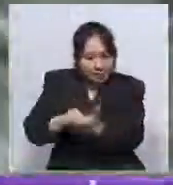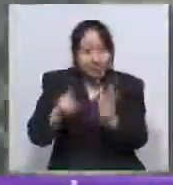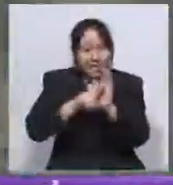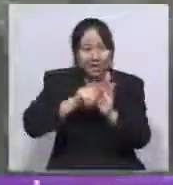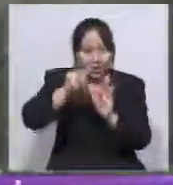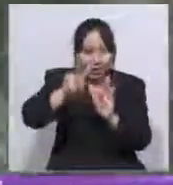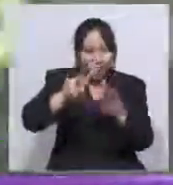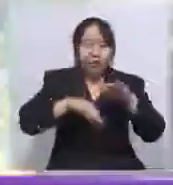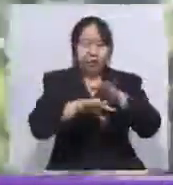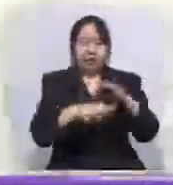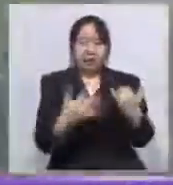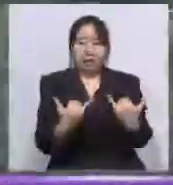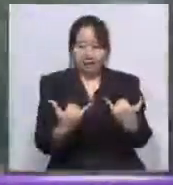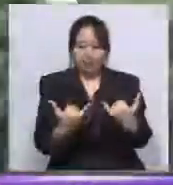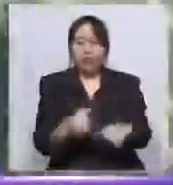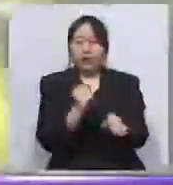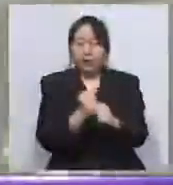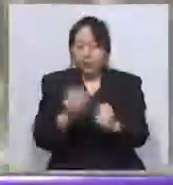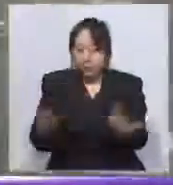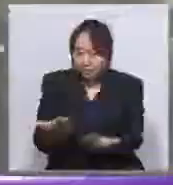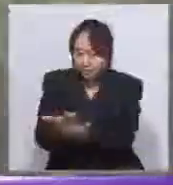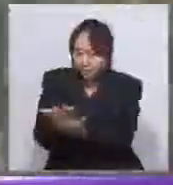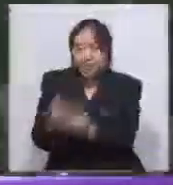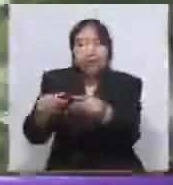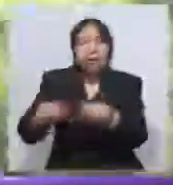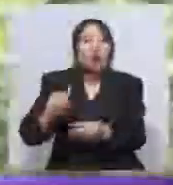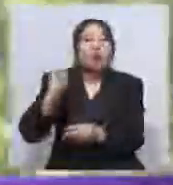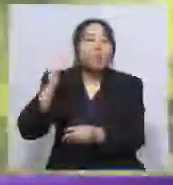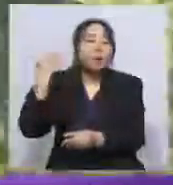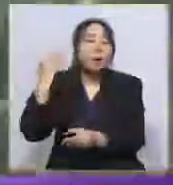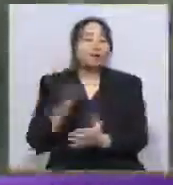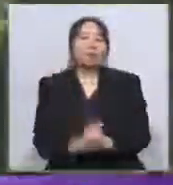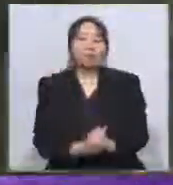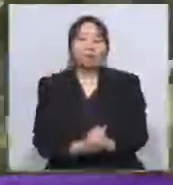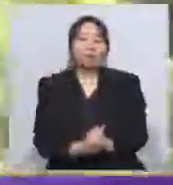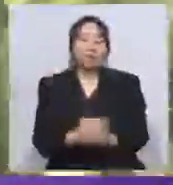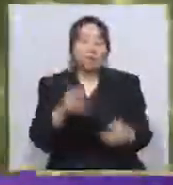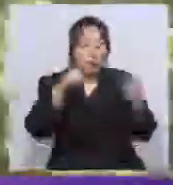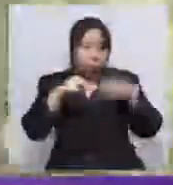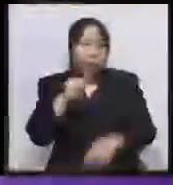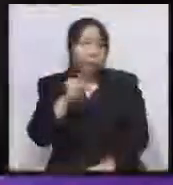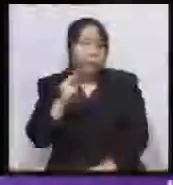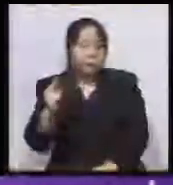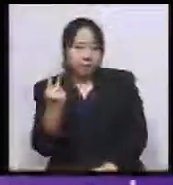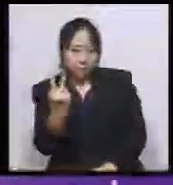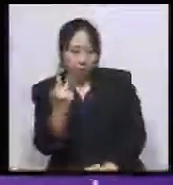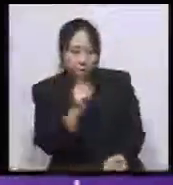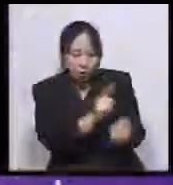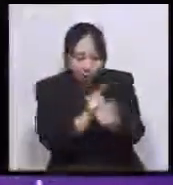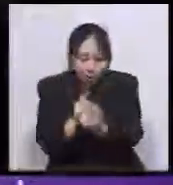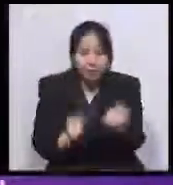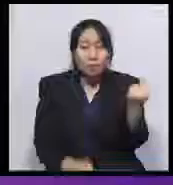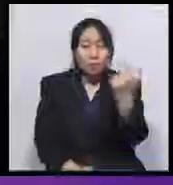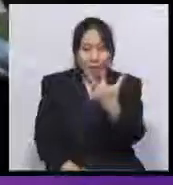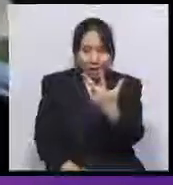โดยหลักฐานในครั้งนี้จะนำไปประกอบสำนวนคดีกับของเดิมสำหรับการตรวจสอบปืนอีก2กระบอกที่พบจากทั้งหมด